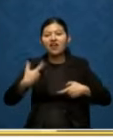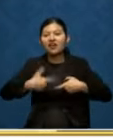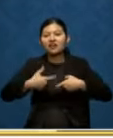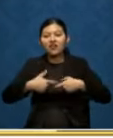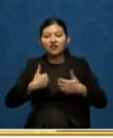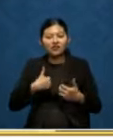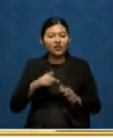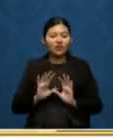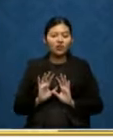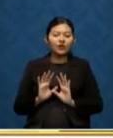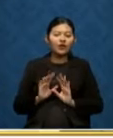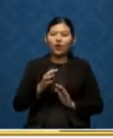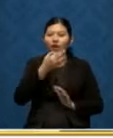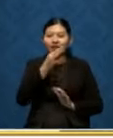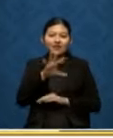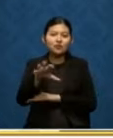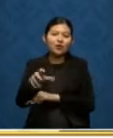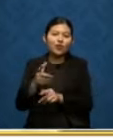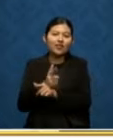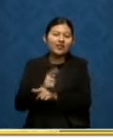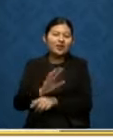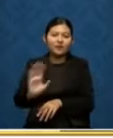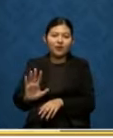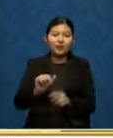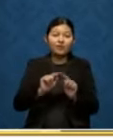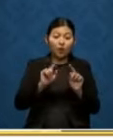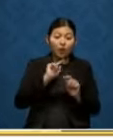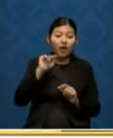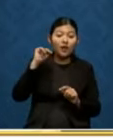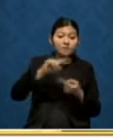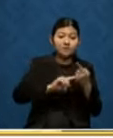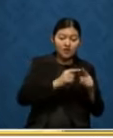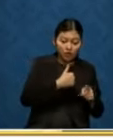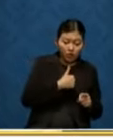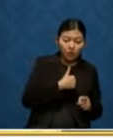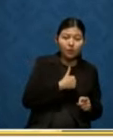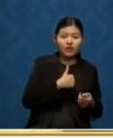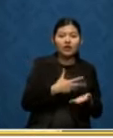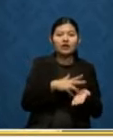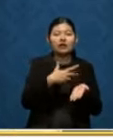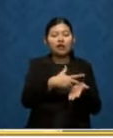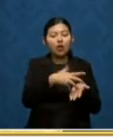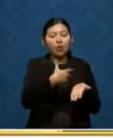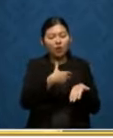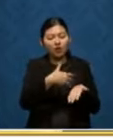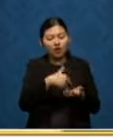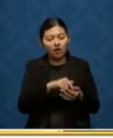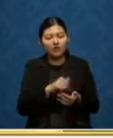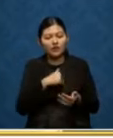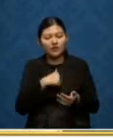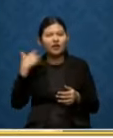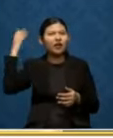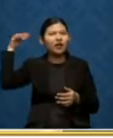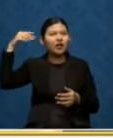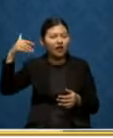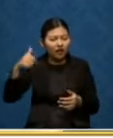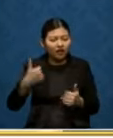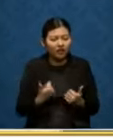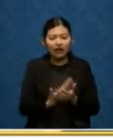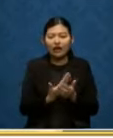ต่อไปเลยแต่เพื่อนๆเนี่ยครับที่ยังเลี้ยงอยู่เนี่ยได้มาบอกว่าไม่เคยมีครั้งใดครับในอดีตจนถึงวันนี้